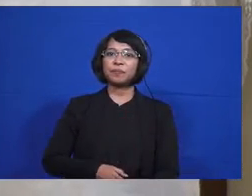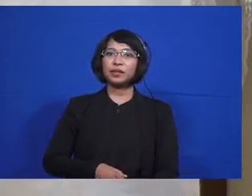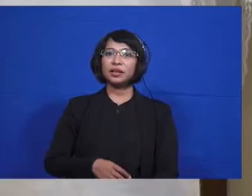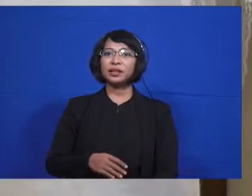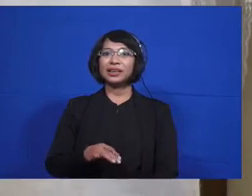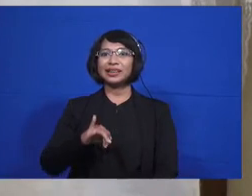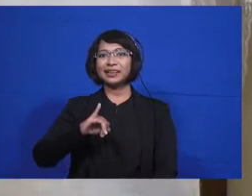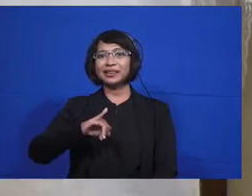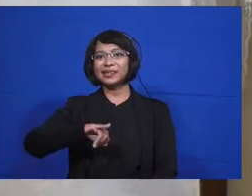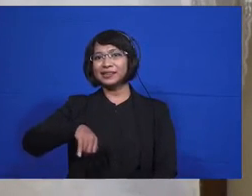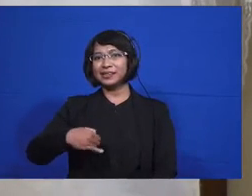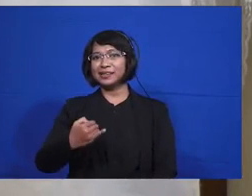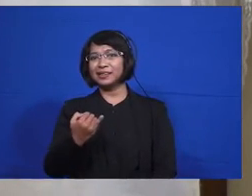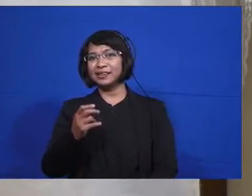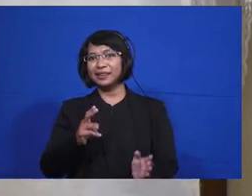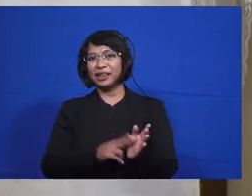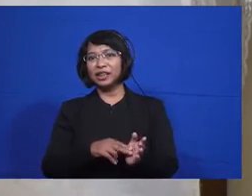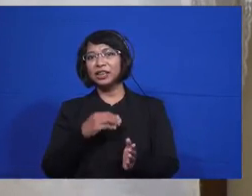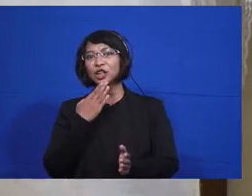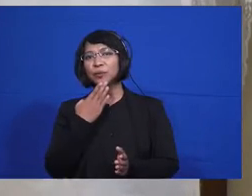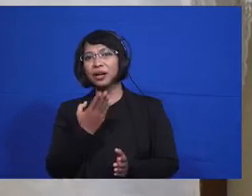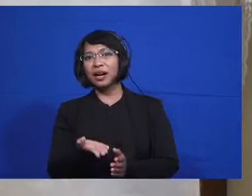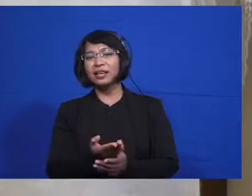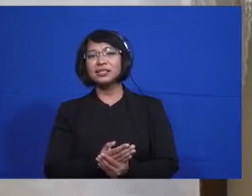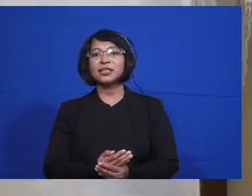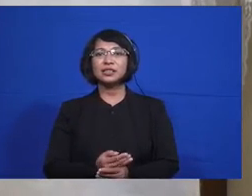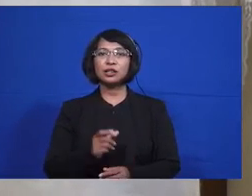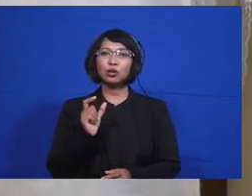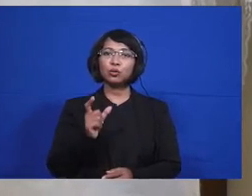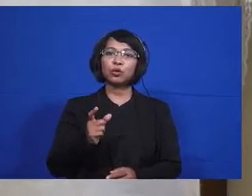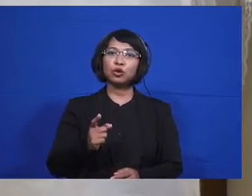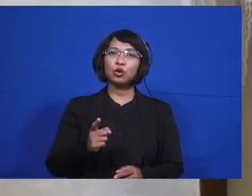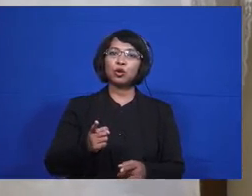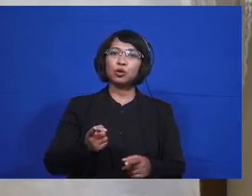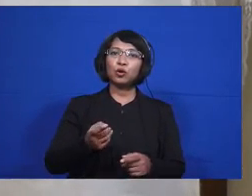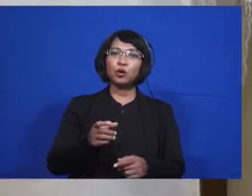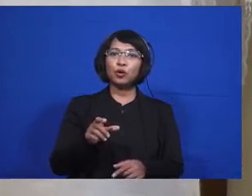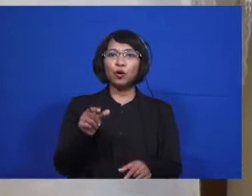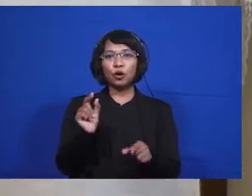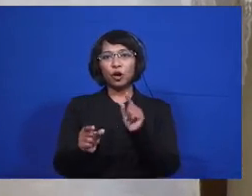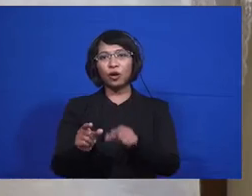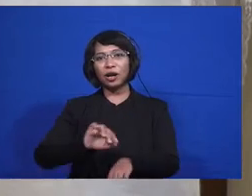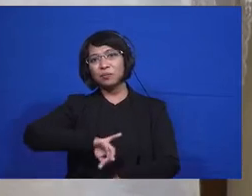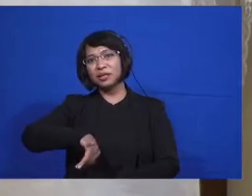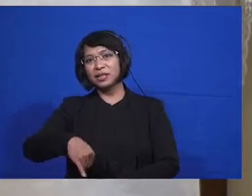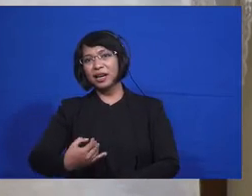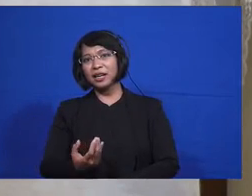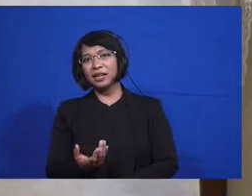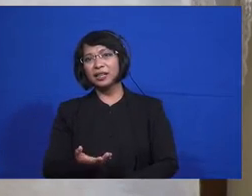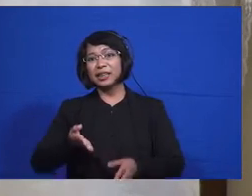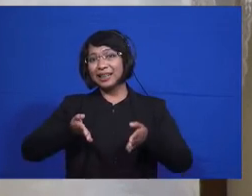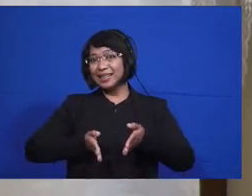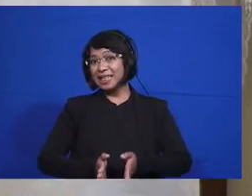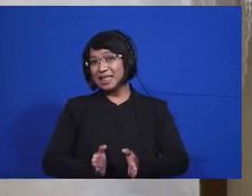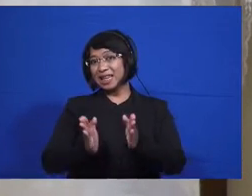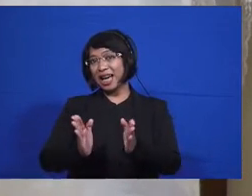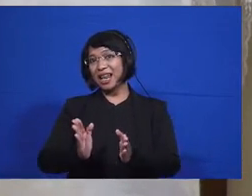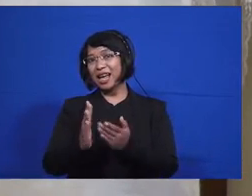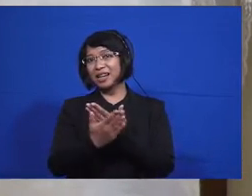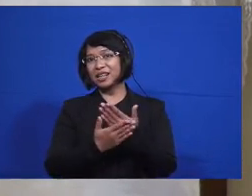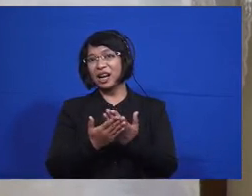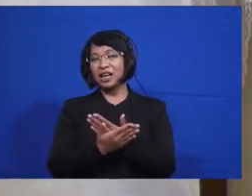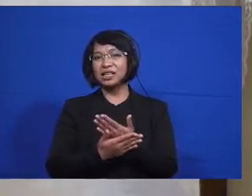izinkanlah kami untuk mengucapkan terima kasih kepada orang-orang yang telah menjadi perantara kasih Kristus